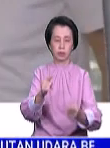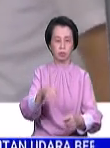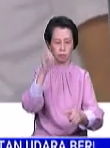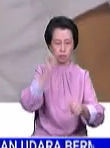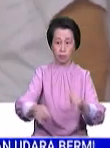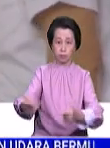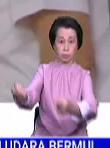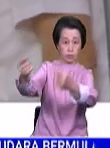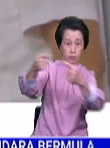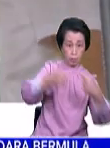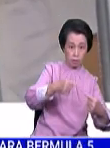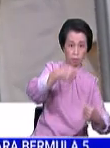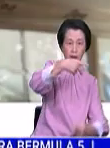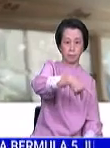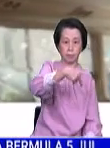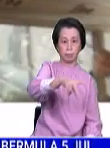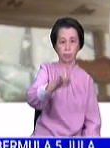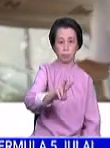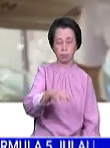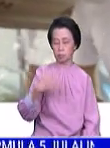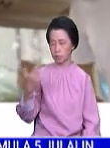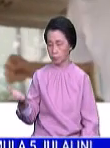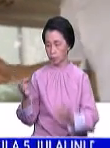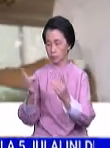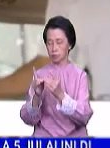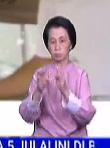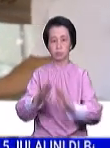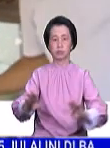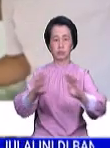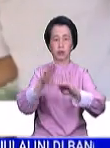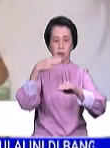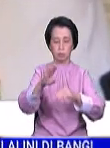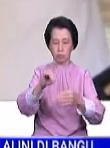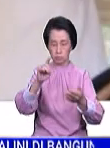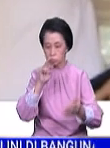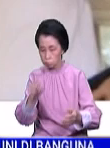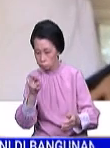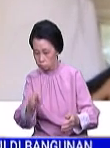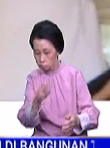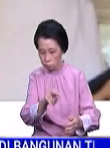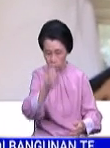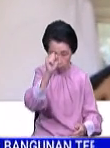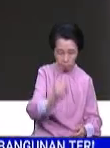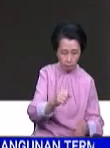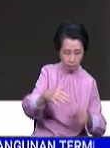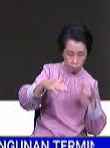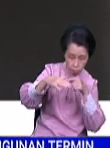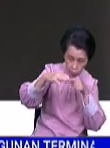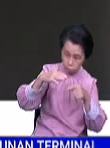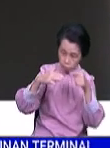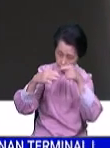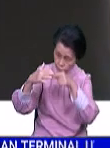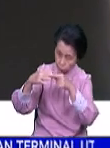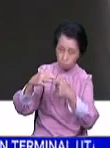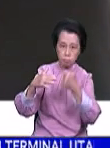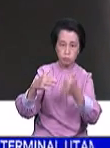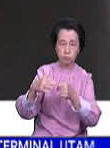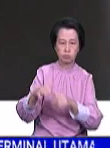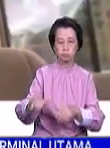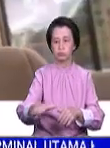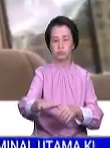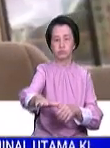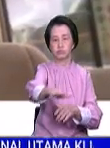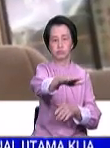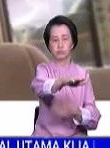dapat datang ke PPV. Beliau ditemui pemberita selepas memeriksa kondisi bas mini berkenaan di PPV bergerak di